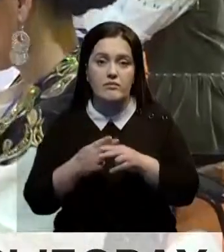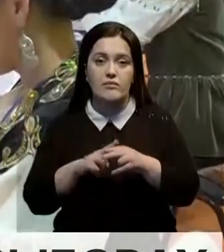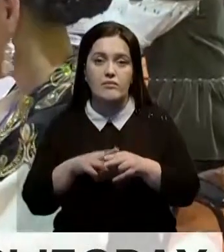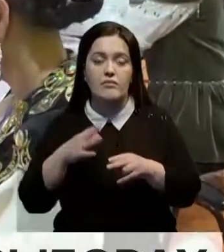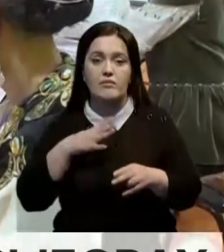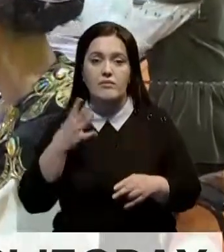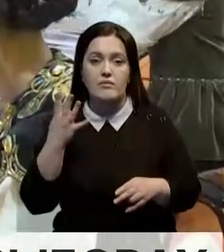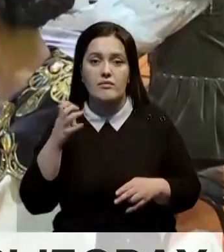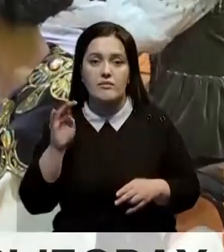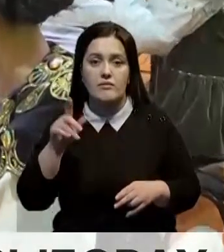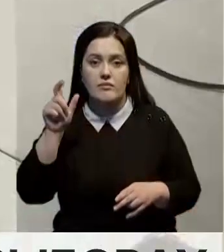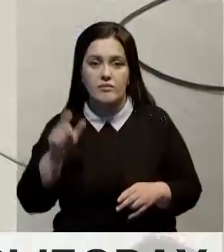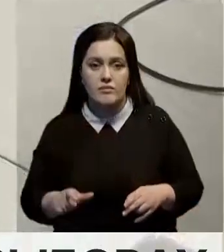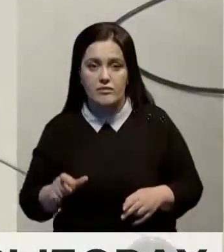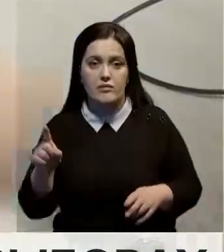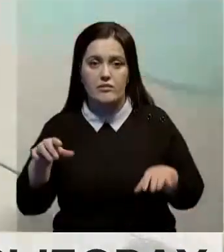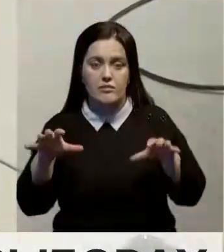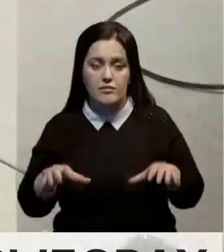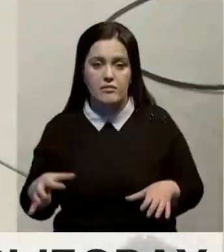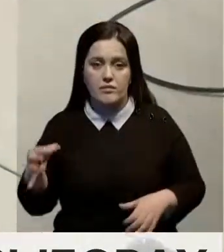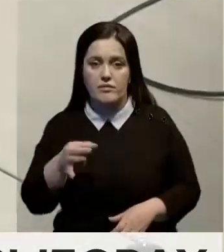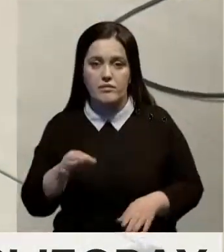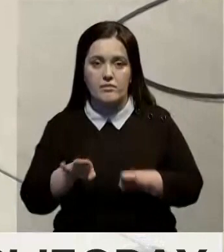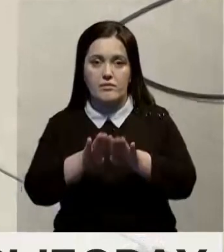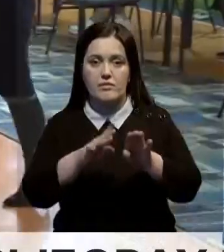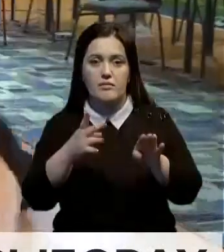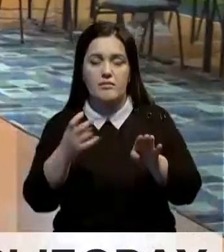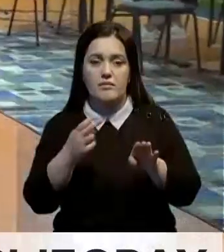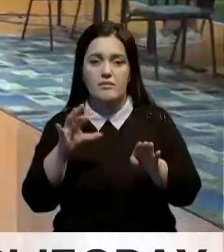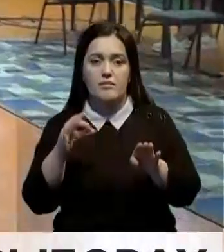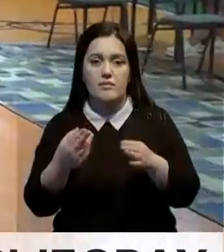проголосовали свыше 400 тысяч человек. Одна из них – председатель областного